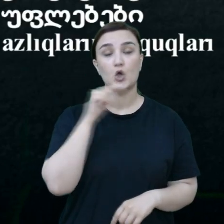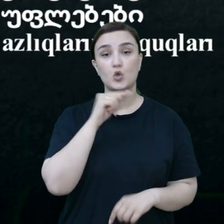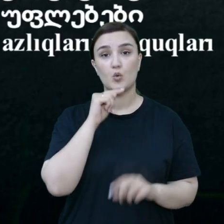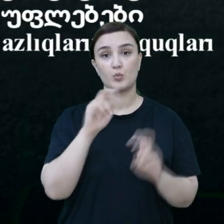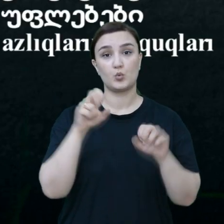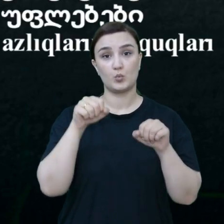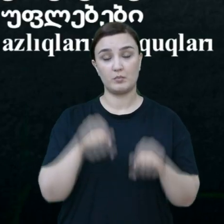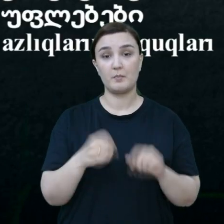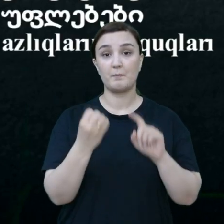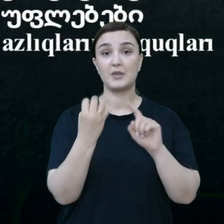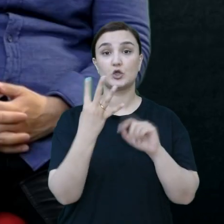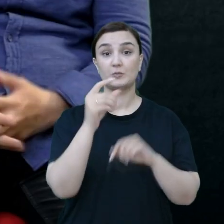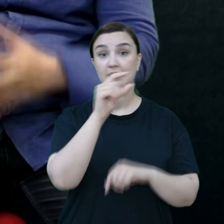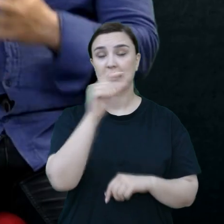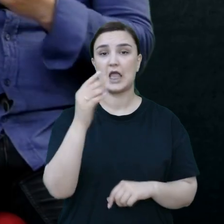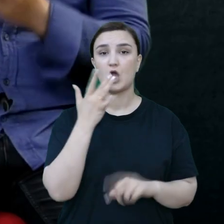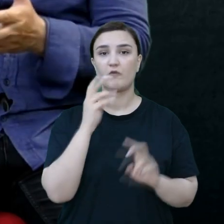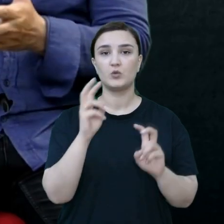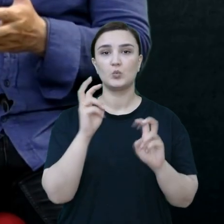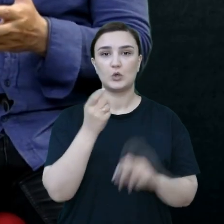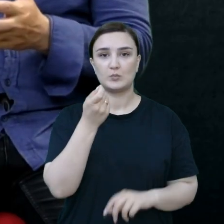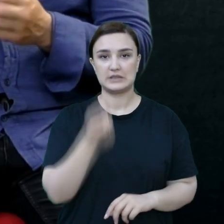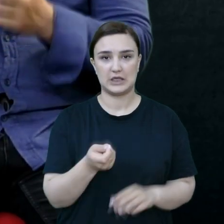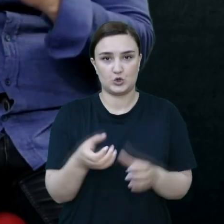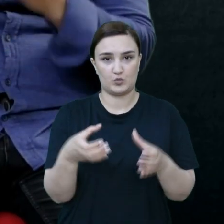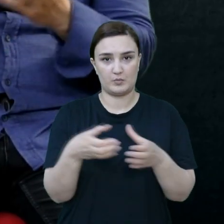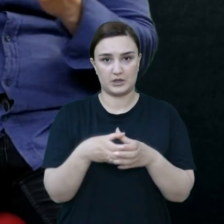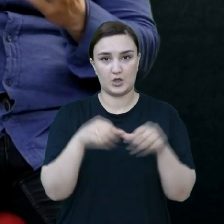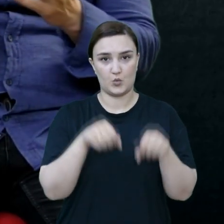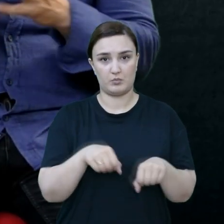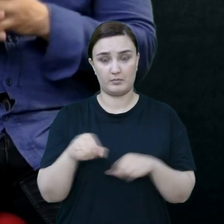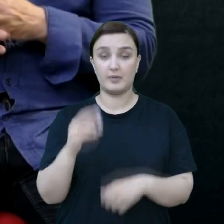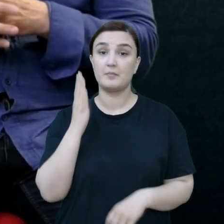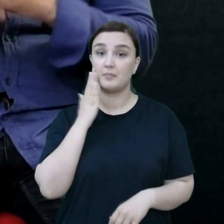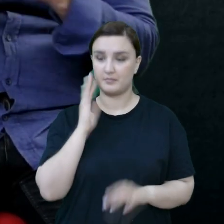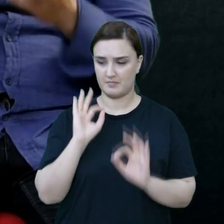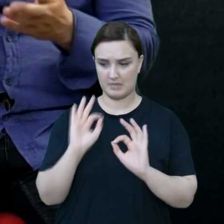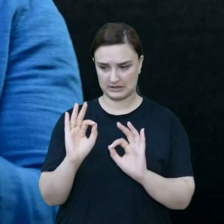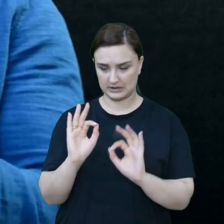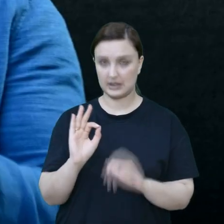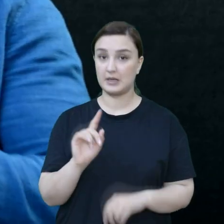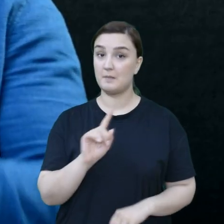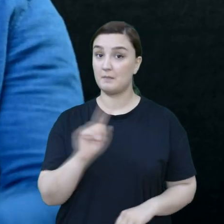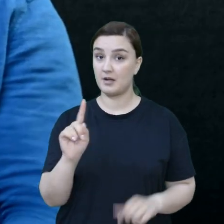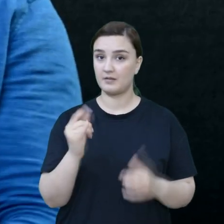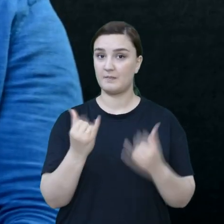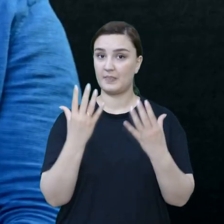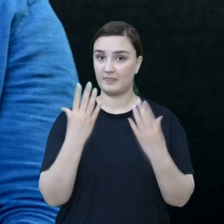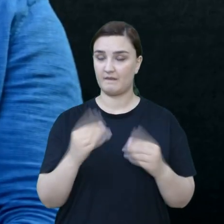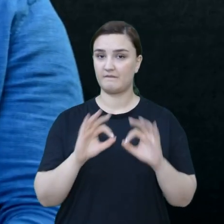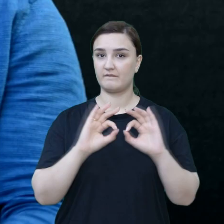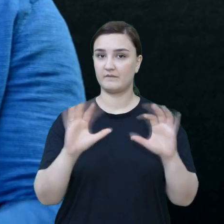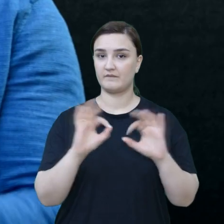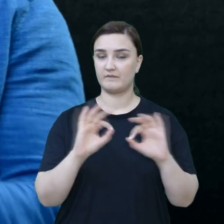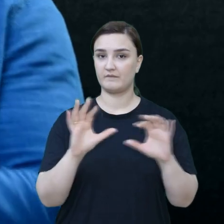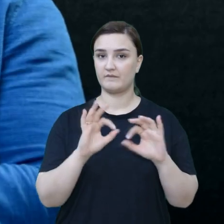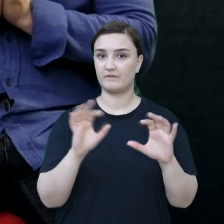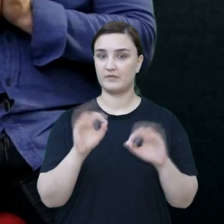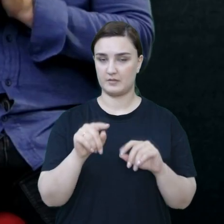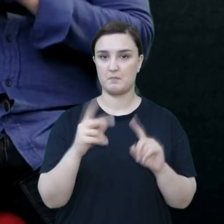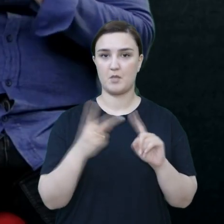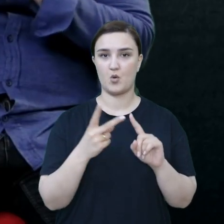ეროვნულ უმცირესობათა უფლებებს. Martalia, მაგრამ ახლა ვილაპარაკოთ დღევანდელ მეორე კონსტიტუციაზე.